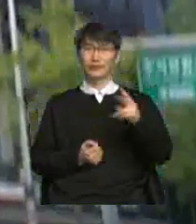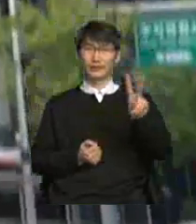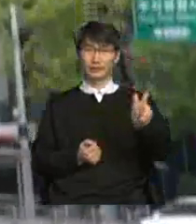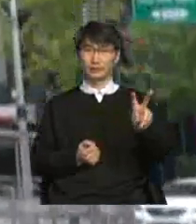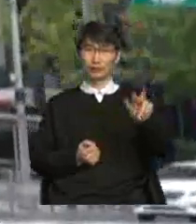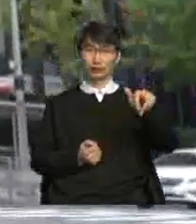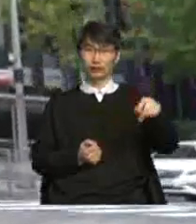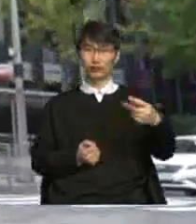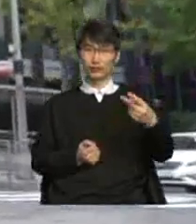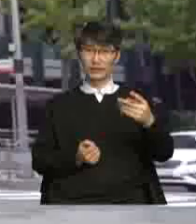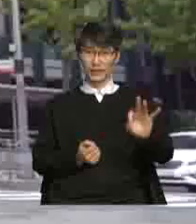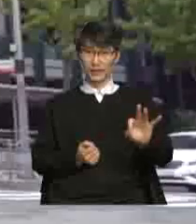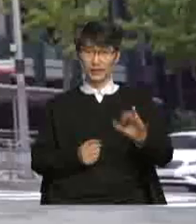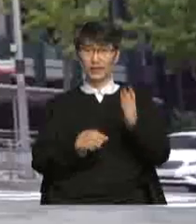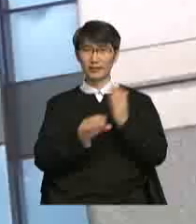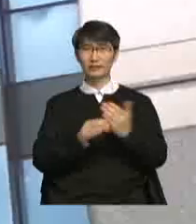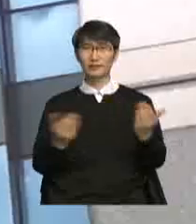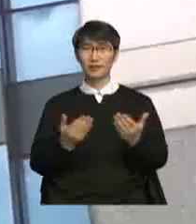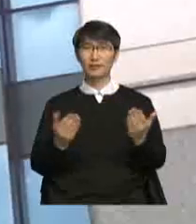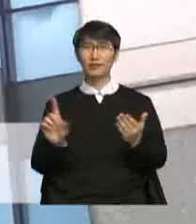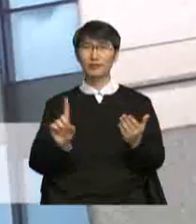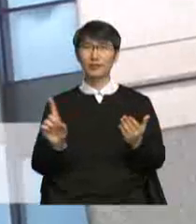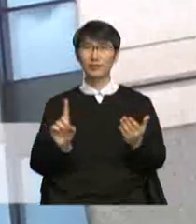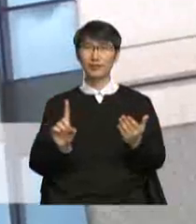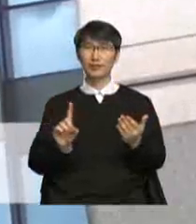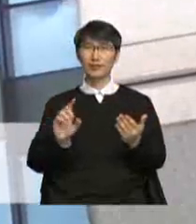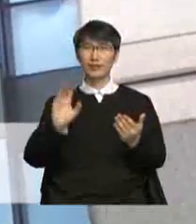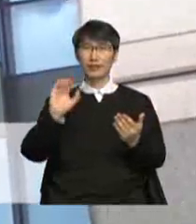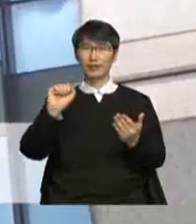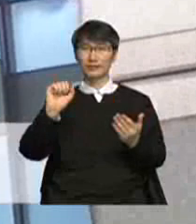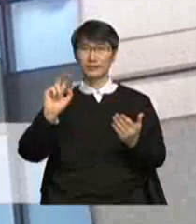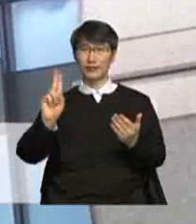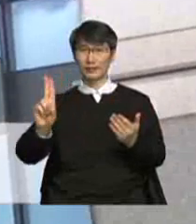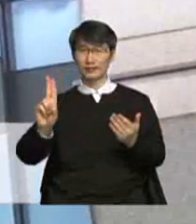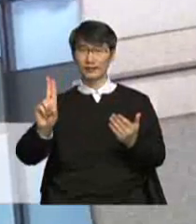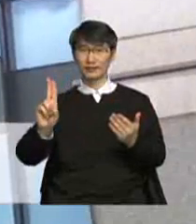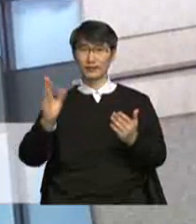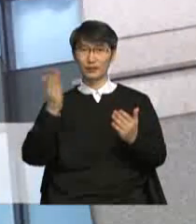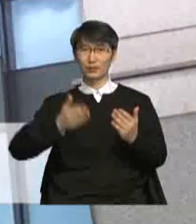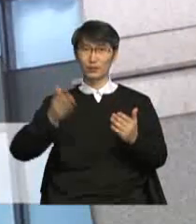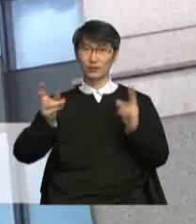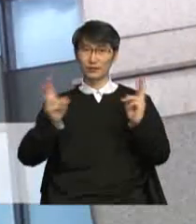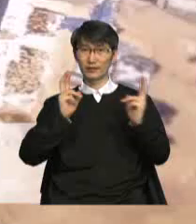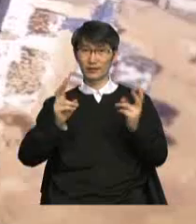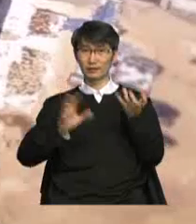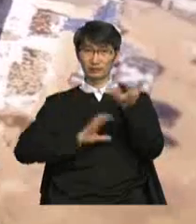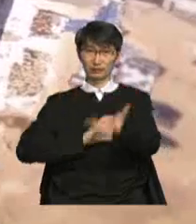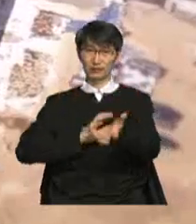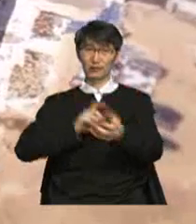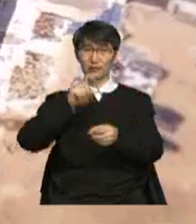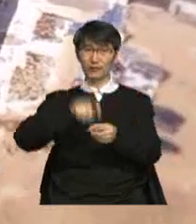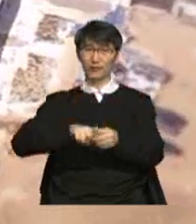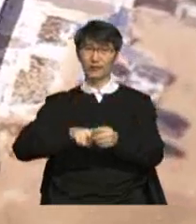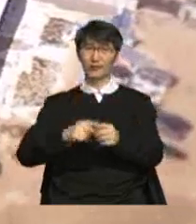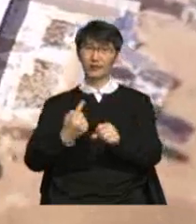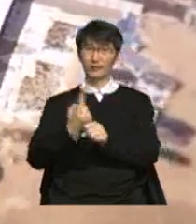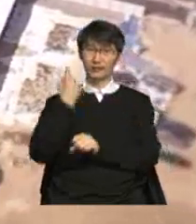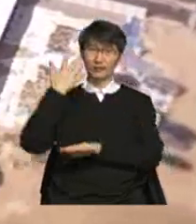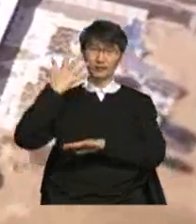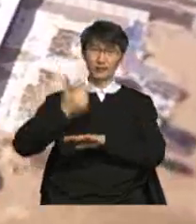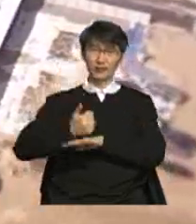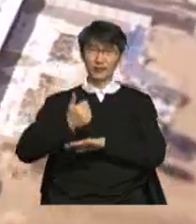2021년 중랑구의 가장 큰 핵심 사업은 단연 SH공사의 신내동 이전이라고 밝혔습니다. 지난해 말 신내동